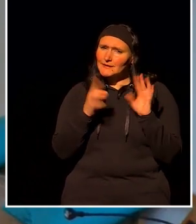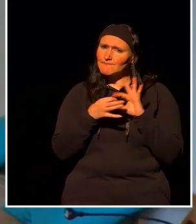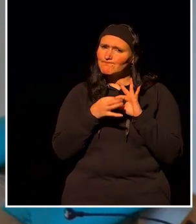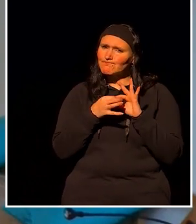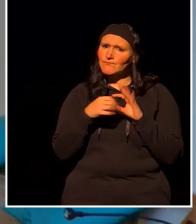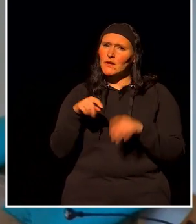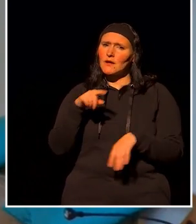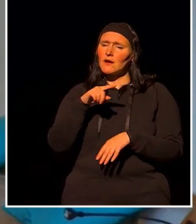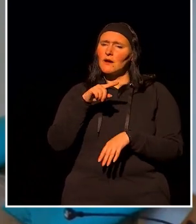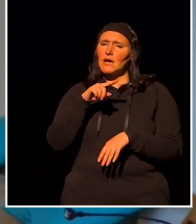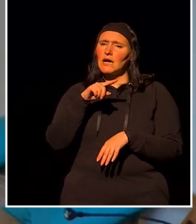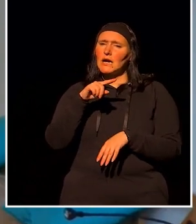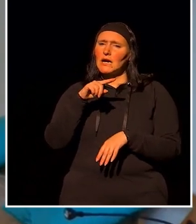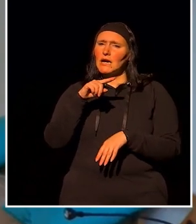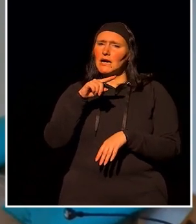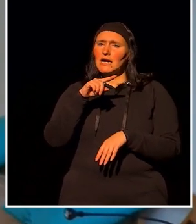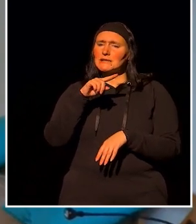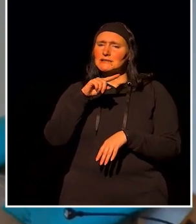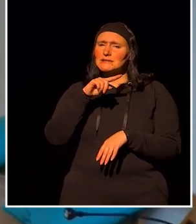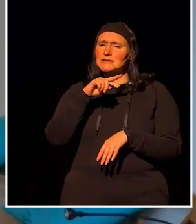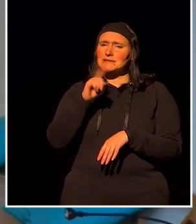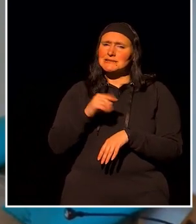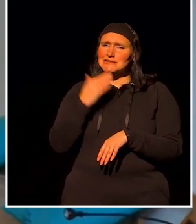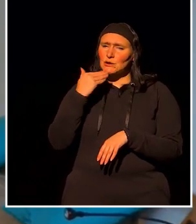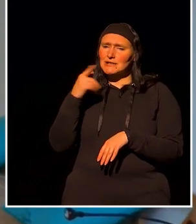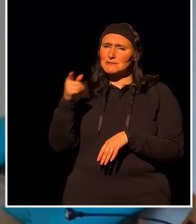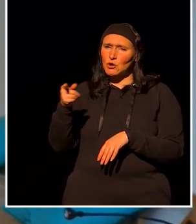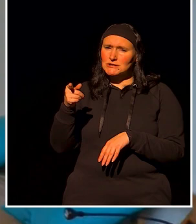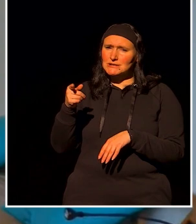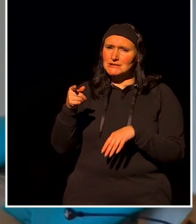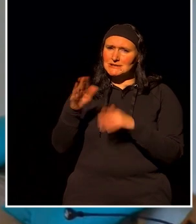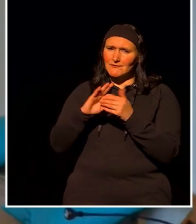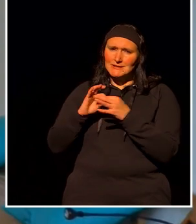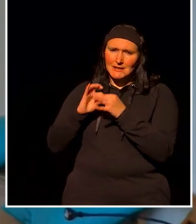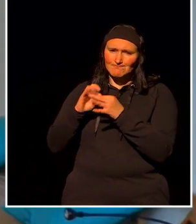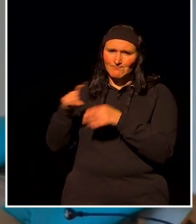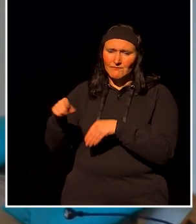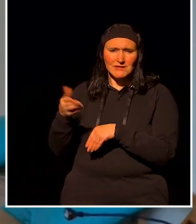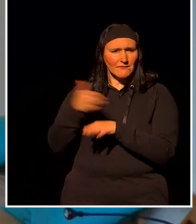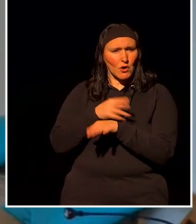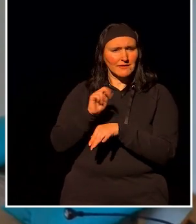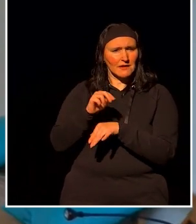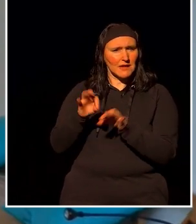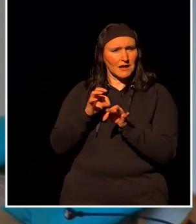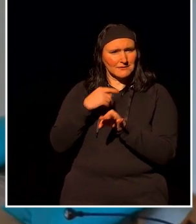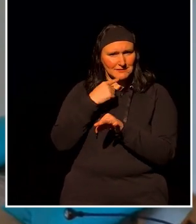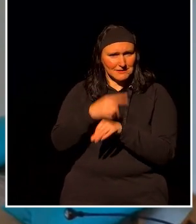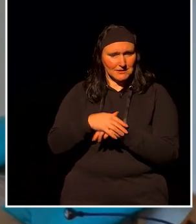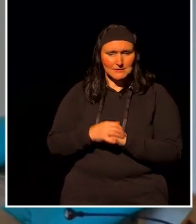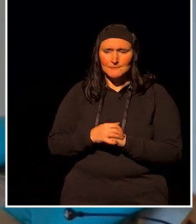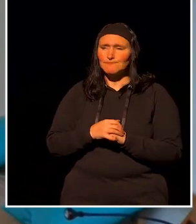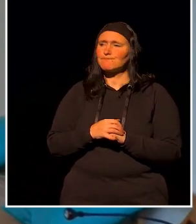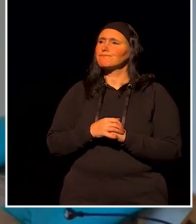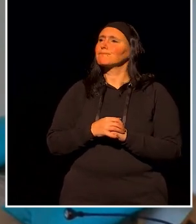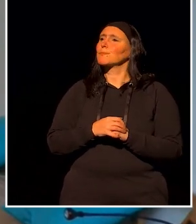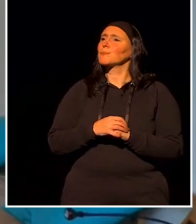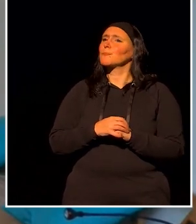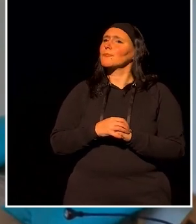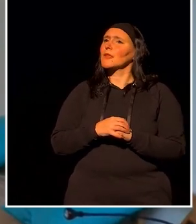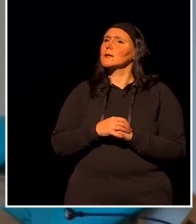Zionismus, die Nathan gestellt hat. Ich glaube, das Einmalige an dieser Situation war eben,